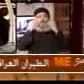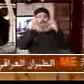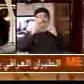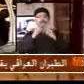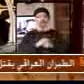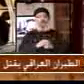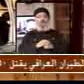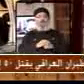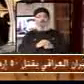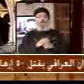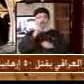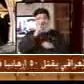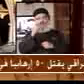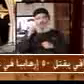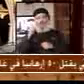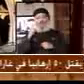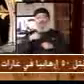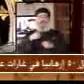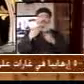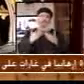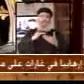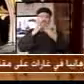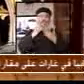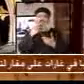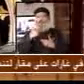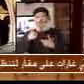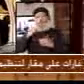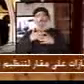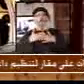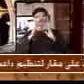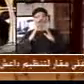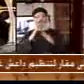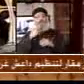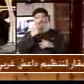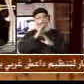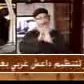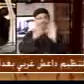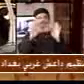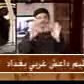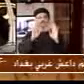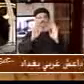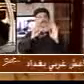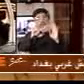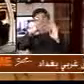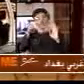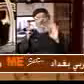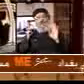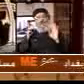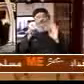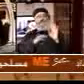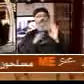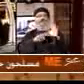يعني في واحد الرحمة بتاعته بالكلام، هو يقول كلمتين طيبين وخلاص، وفي ممكن يعمل